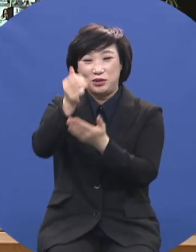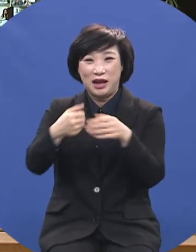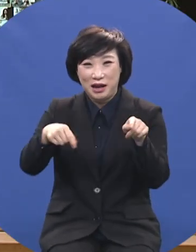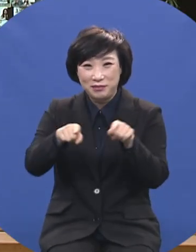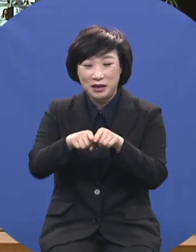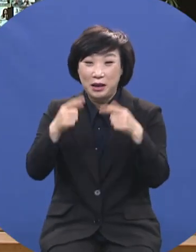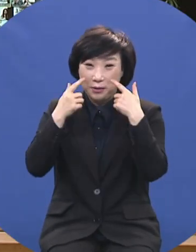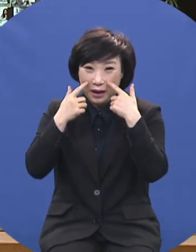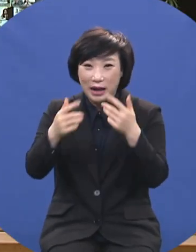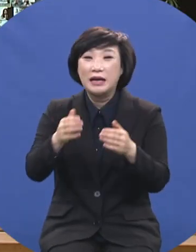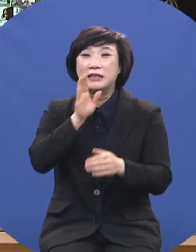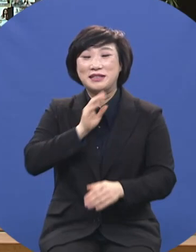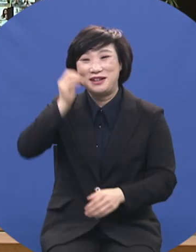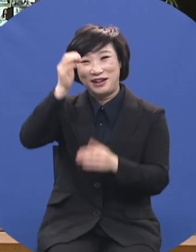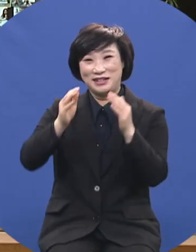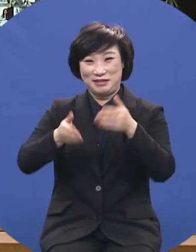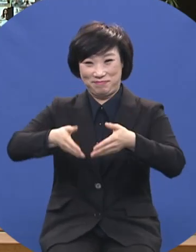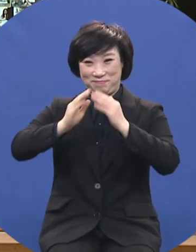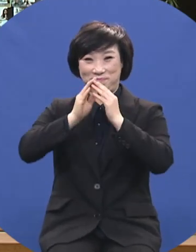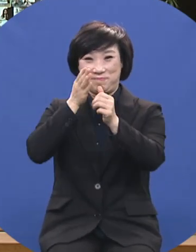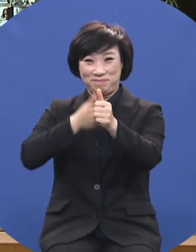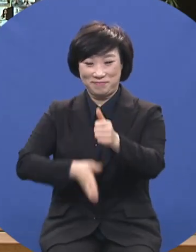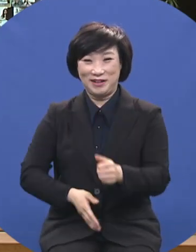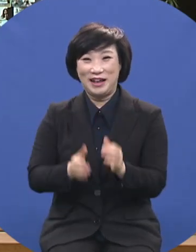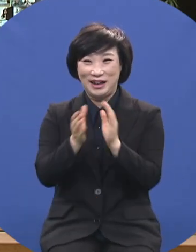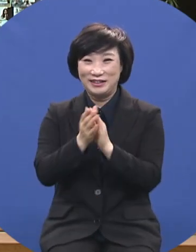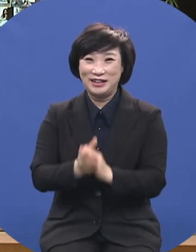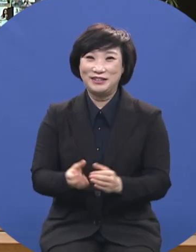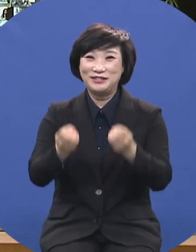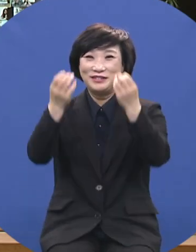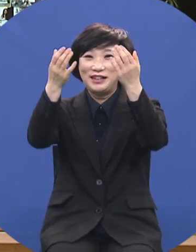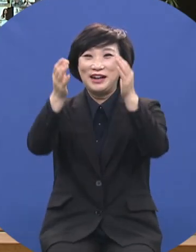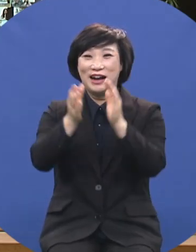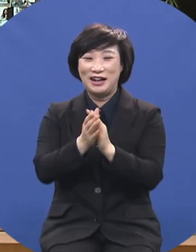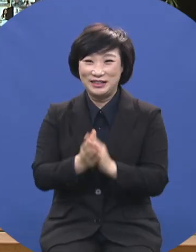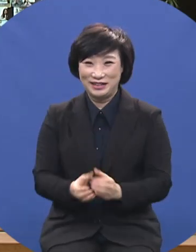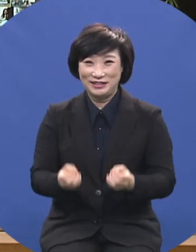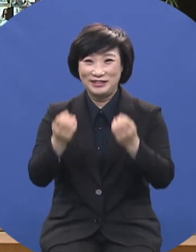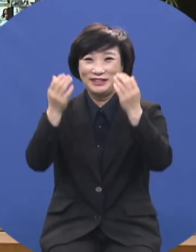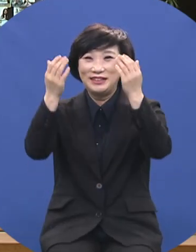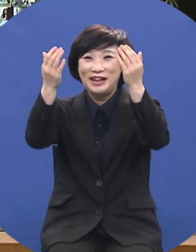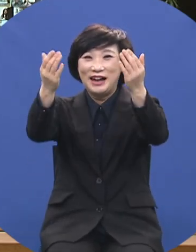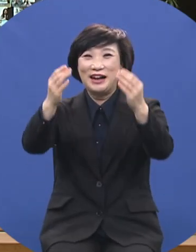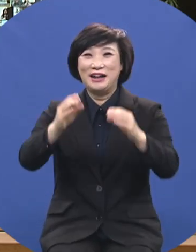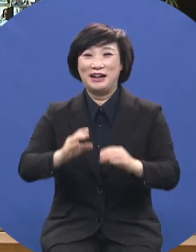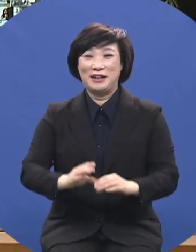같은 확실한 신령한 집을 지어야 합니다. 할렐루야. 할렐루야.